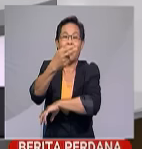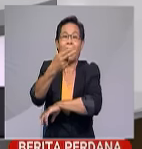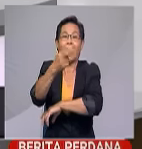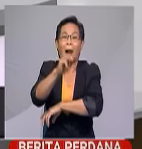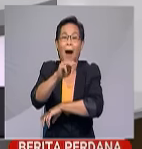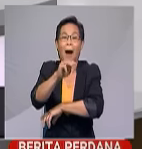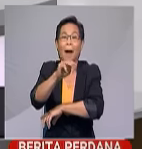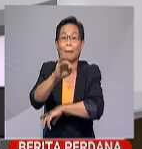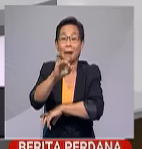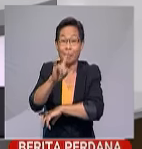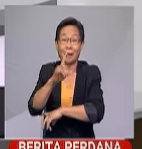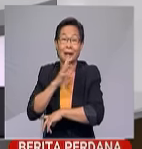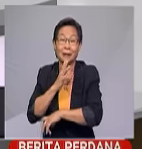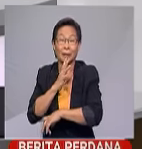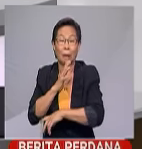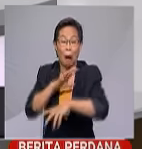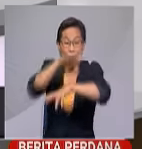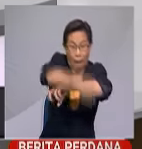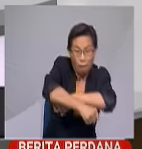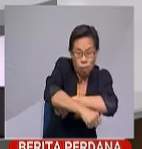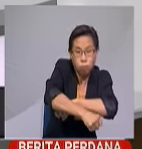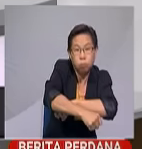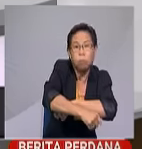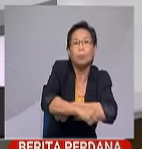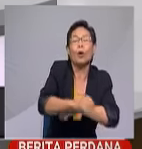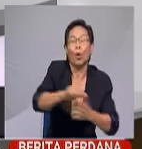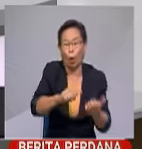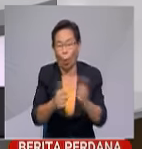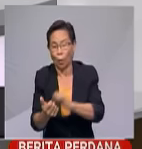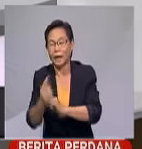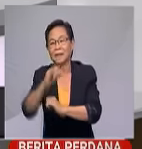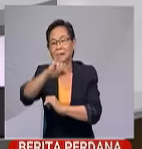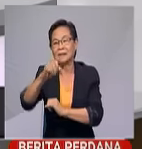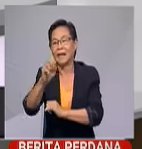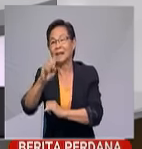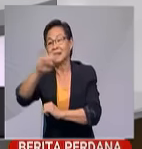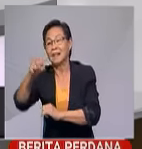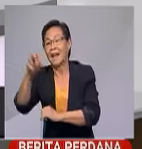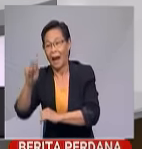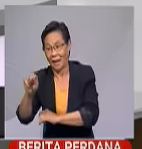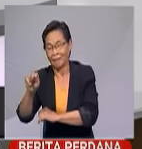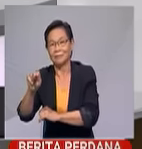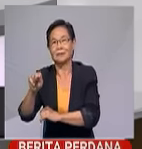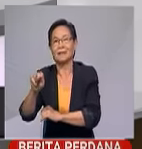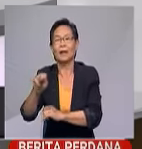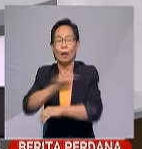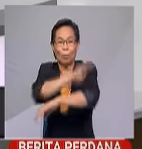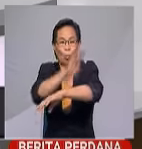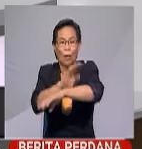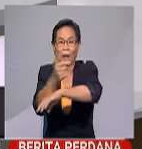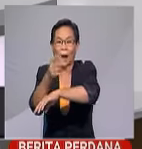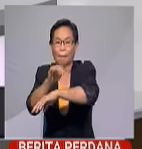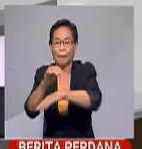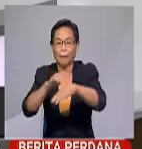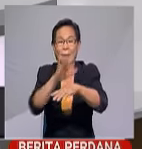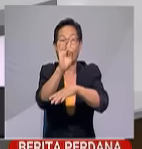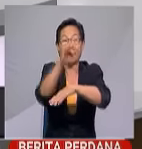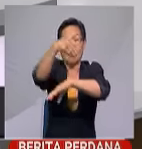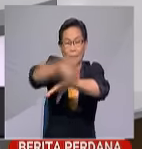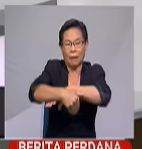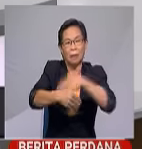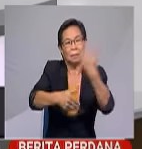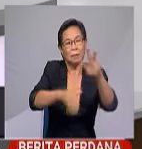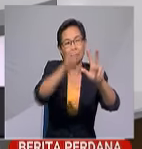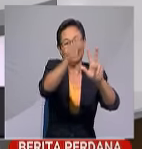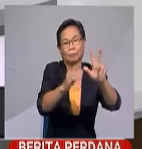Abdul Hamid Badur, serbuan dijalankan Jabatan Siasatan Jenayah Narkotik JSJN Bukit Aman pada 8 malam